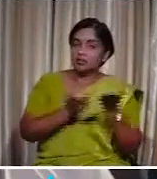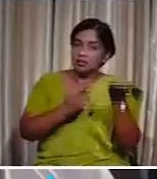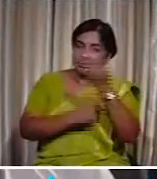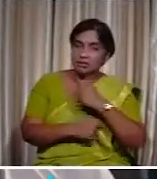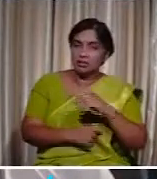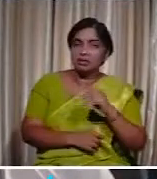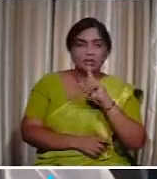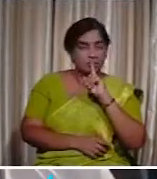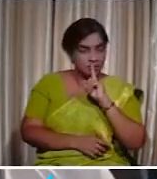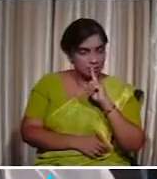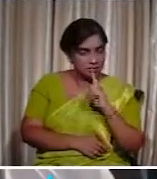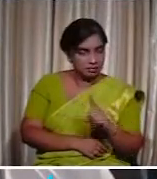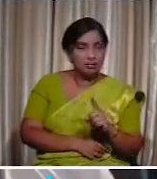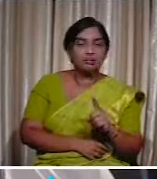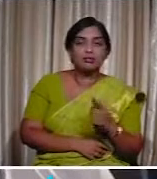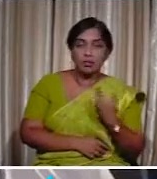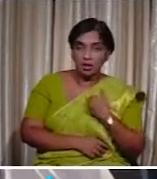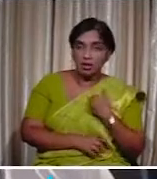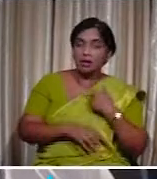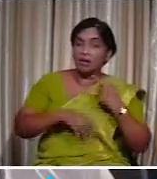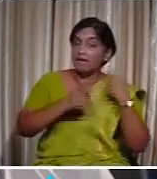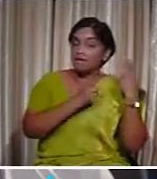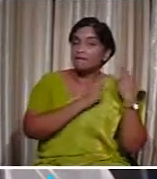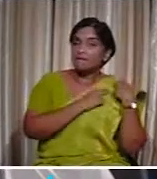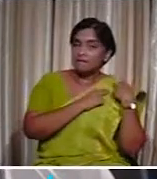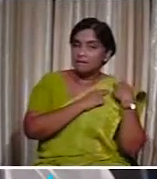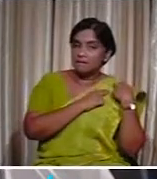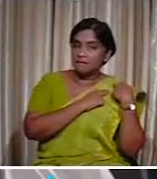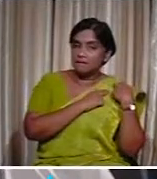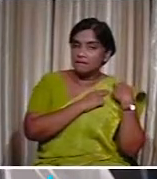හැමෝටම සිහිපත් කරමින් මගේ කාර්යභාරය